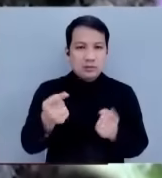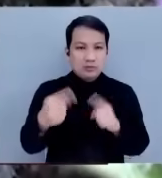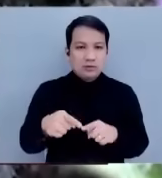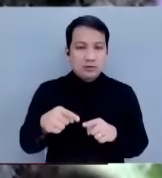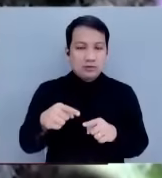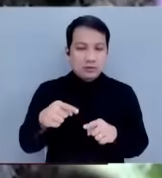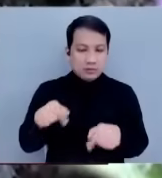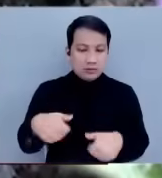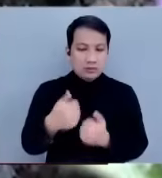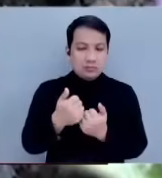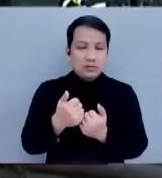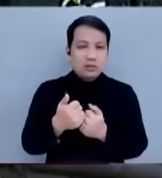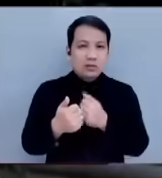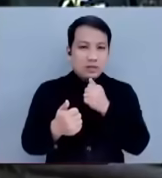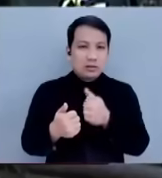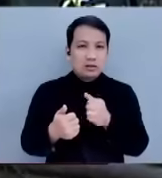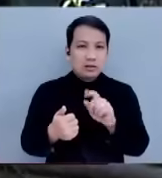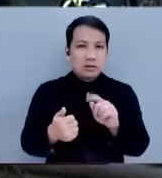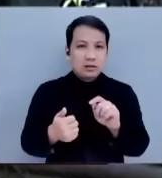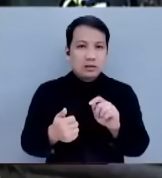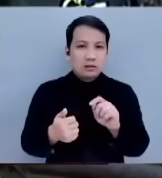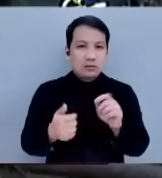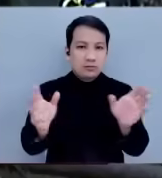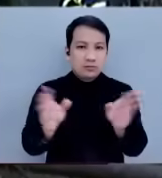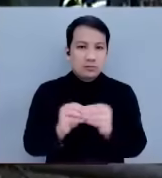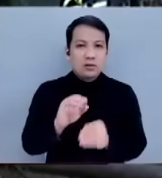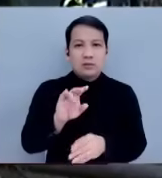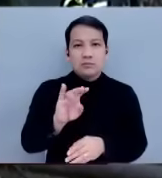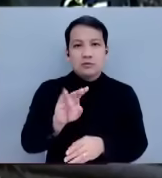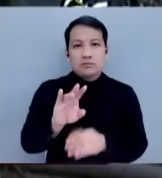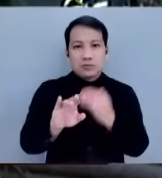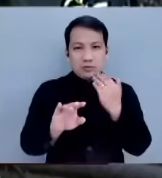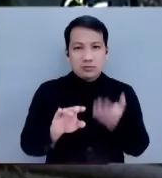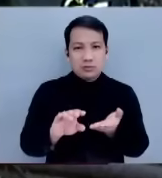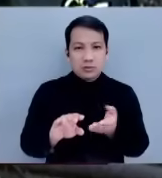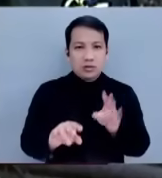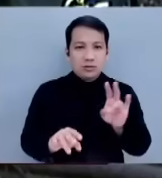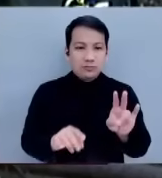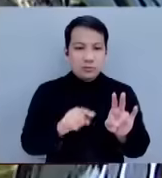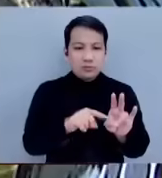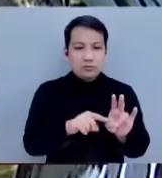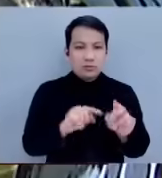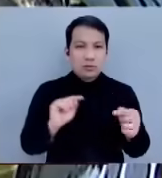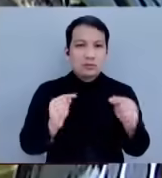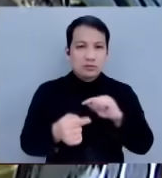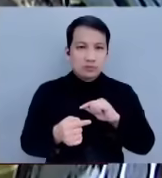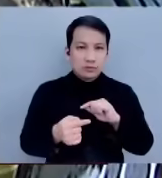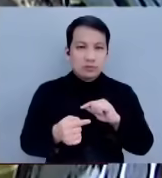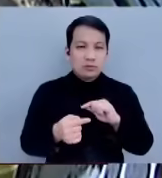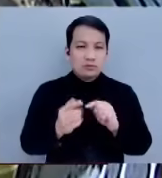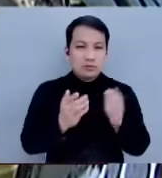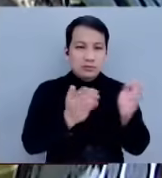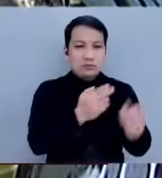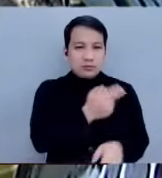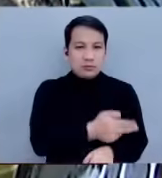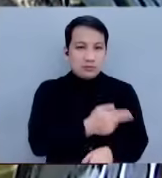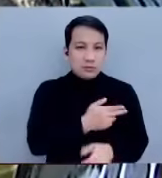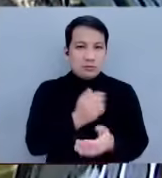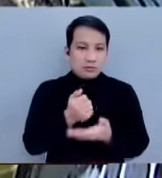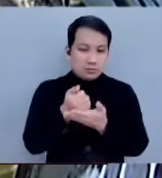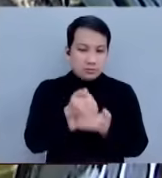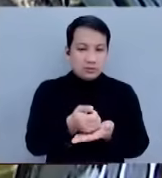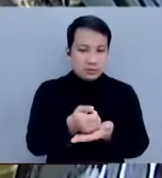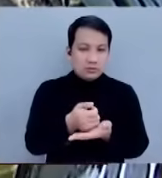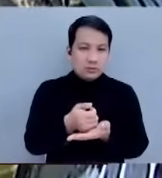ng Antique Provincial Government, 17 na ang nasawi habang 7 pa ang kritikalang kondisyon. Nagpaabot na ng tulong pinansyal ang Cirrus